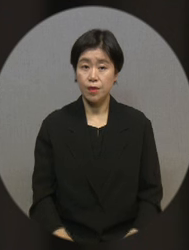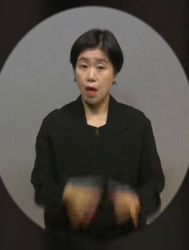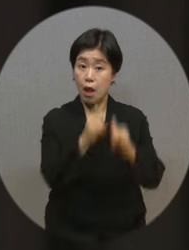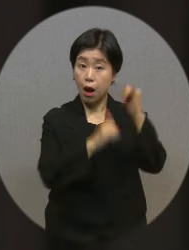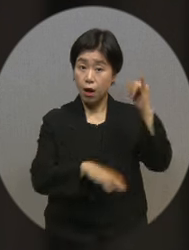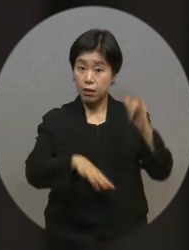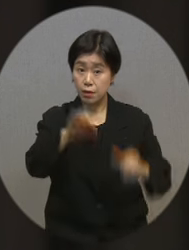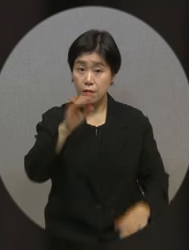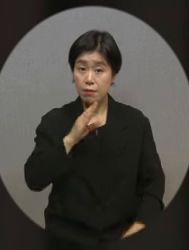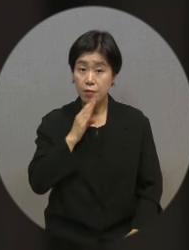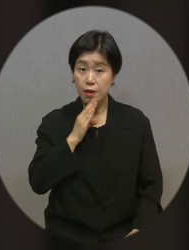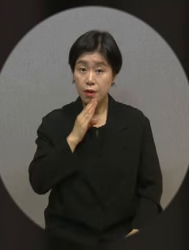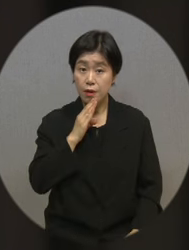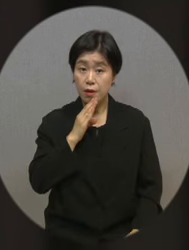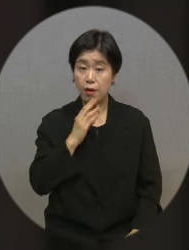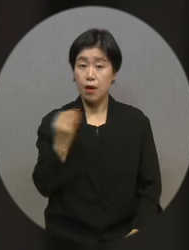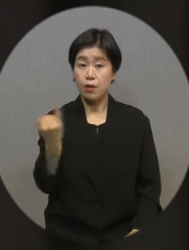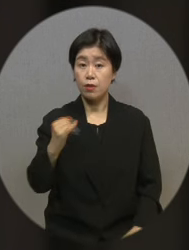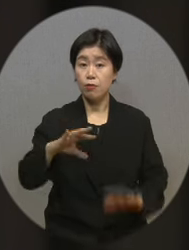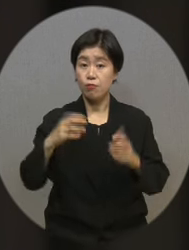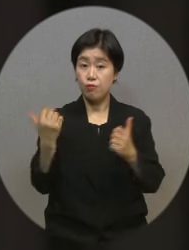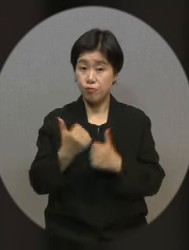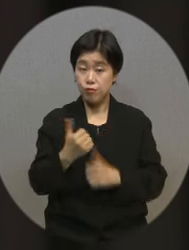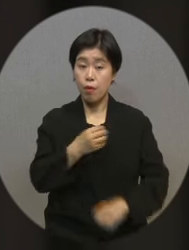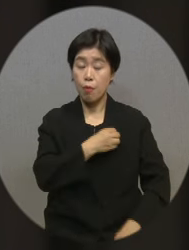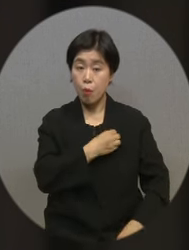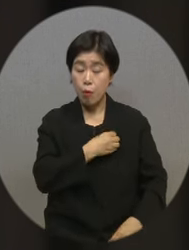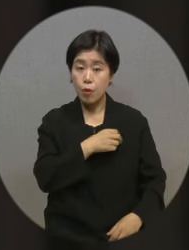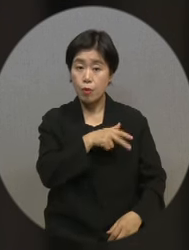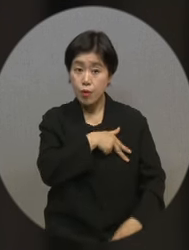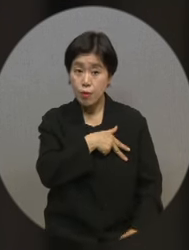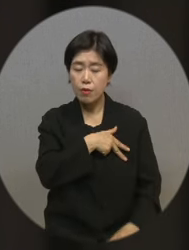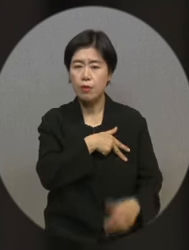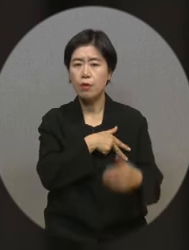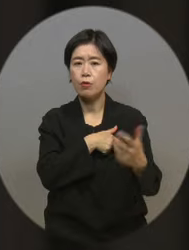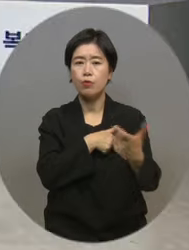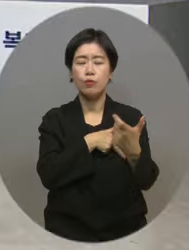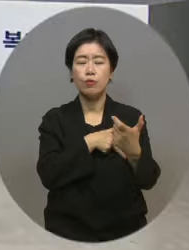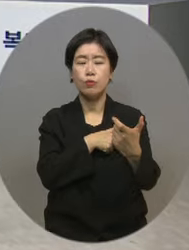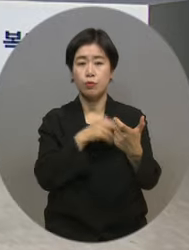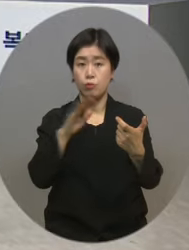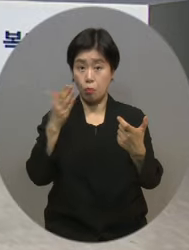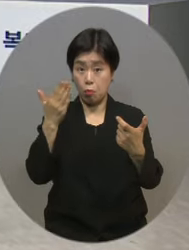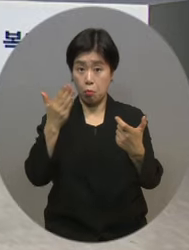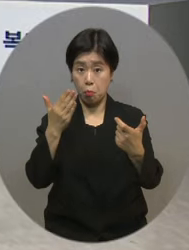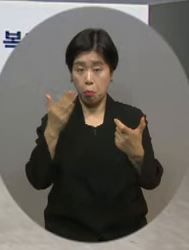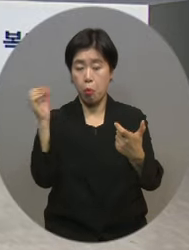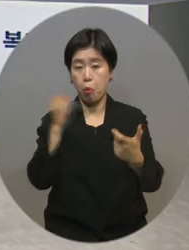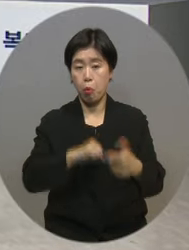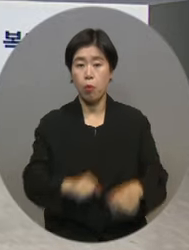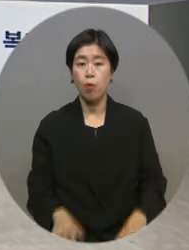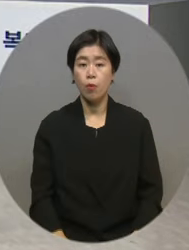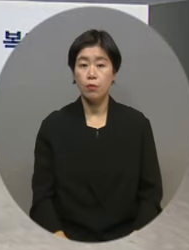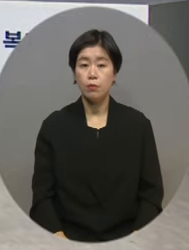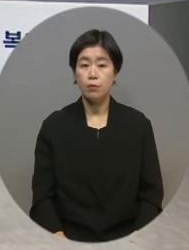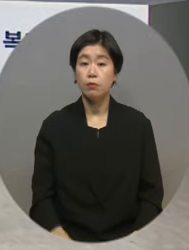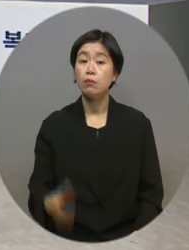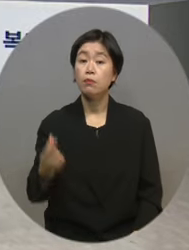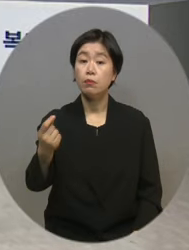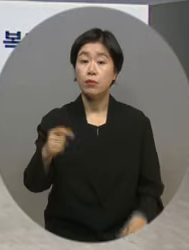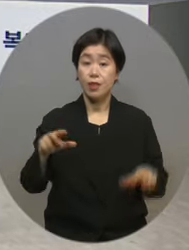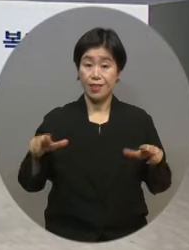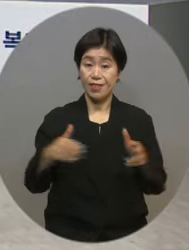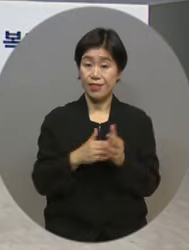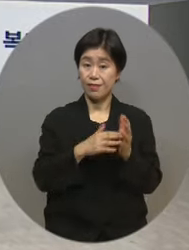아니겠어요? 여성 당선인, 이제 국회의원이 되실 거지만. 아, 이게 고무적인 일이죠. 그렇죠. 지금 역대